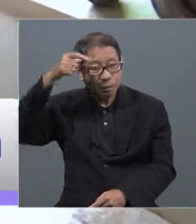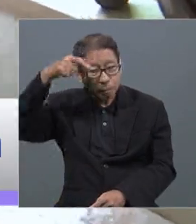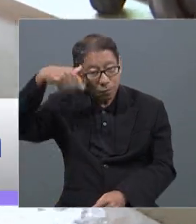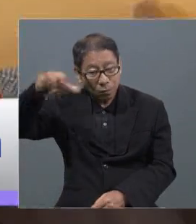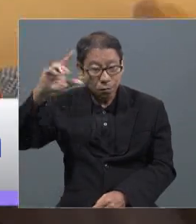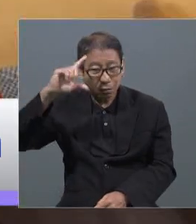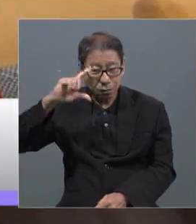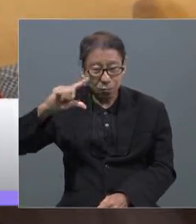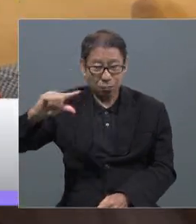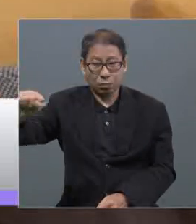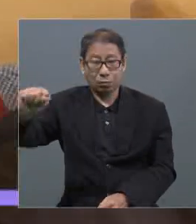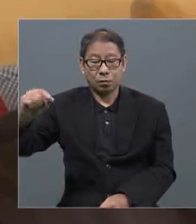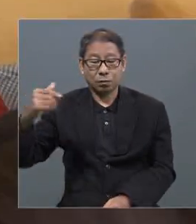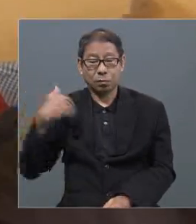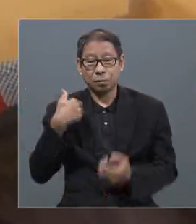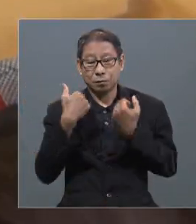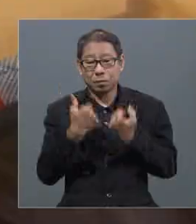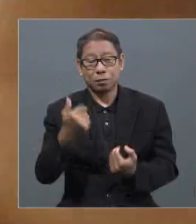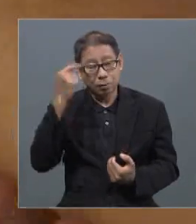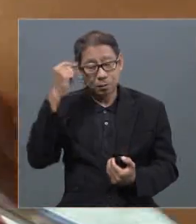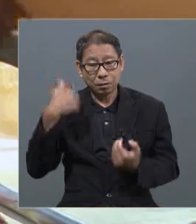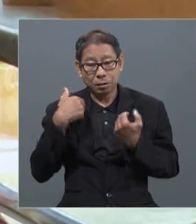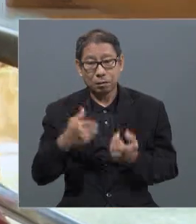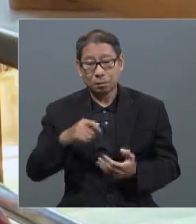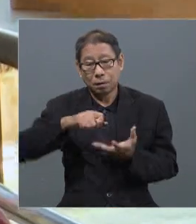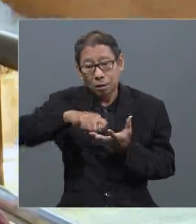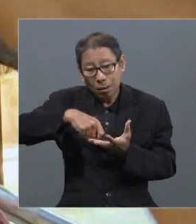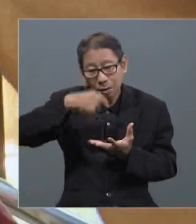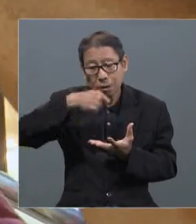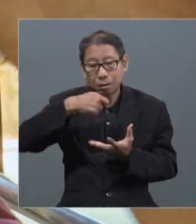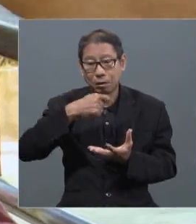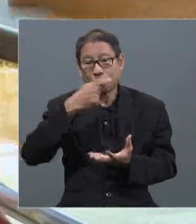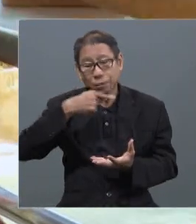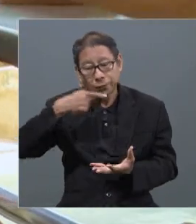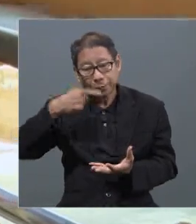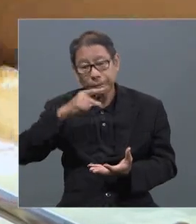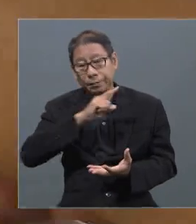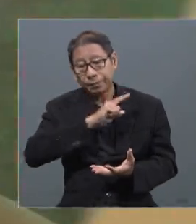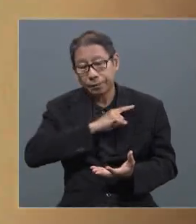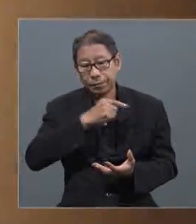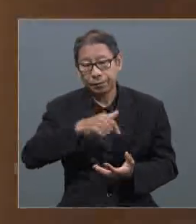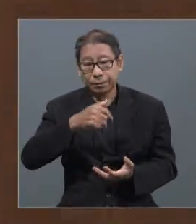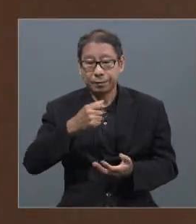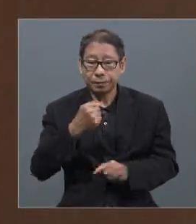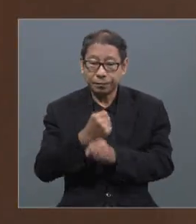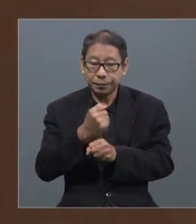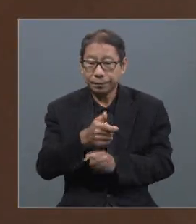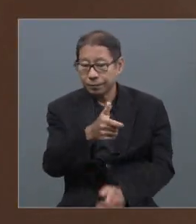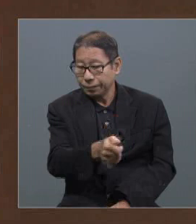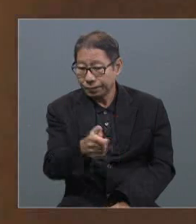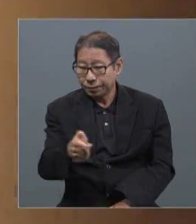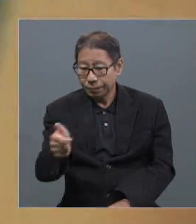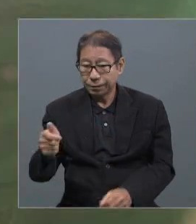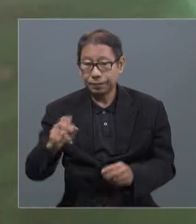ก็เริ่มช่วยเหลือตัวเองได้เริ่มตักข้าวเองได้แปรงฟันเองได้ยกน้ำกดรีโมทได้เ